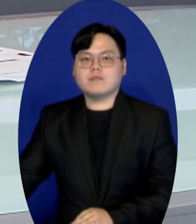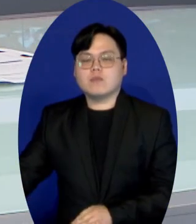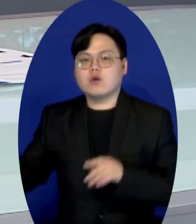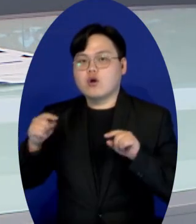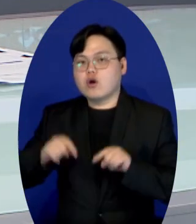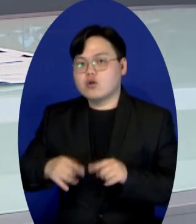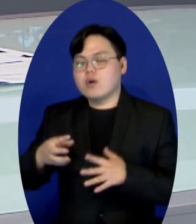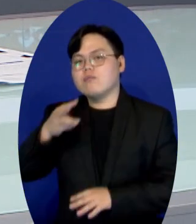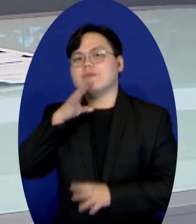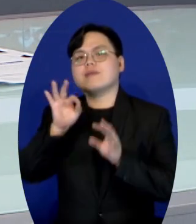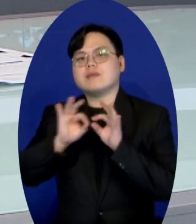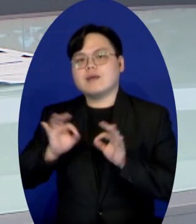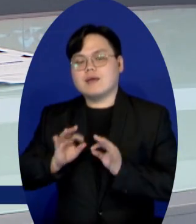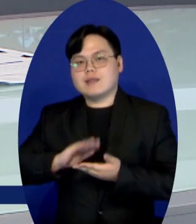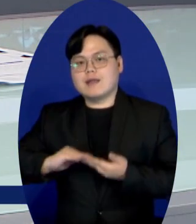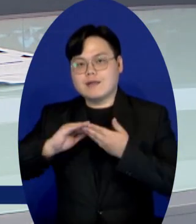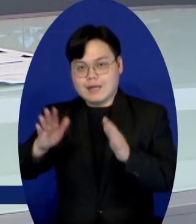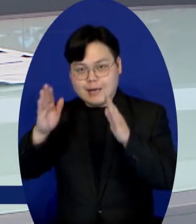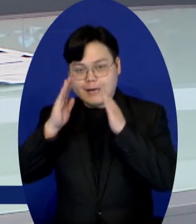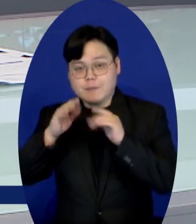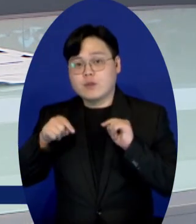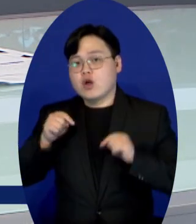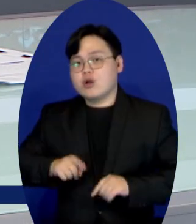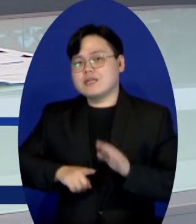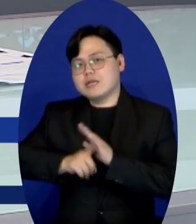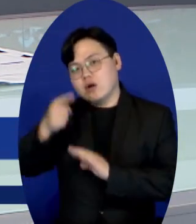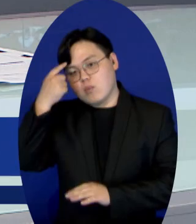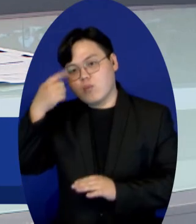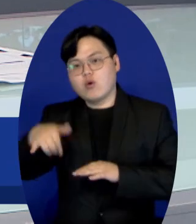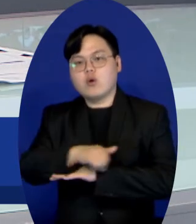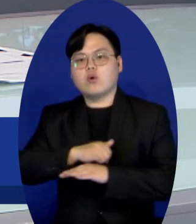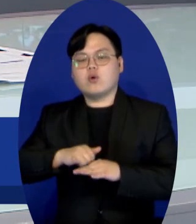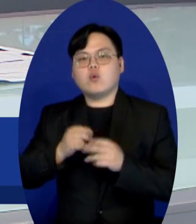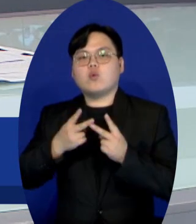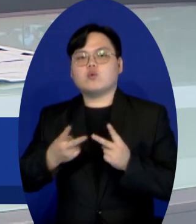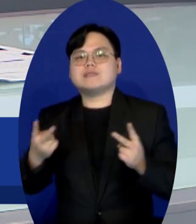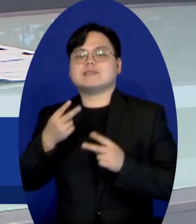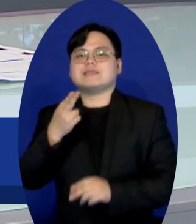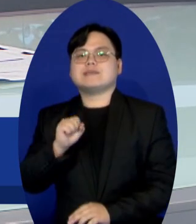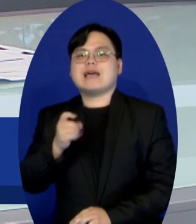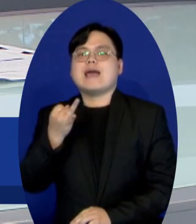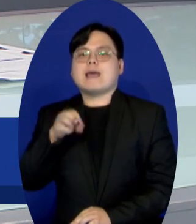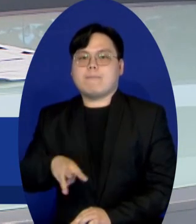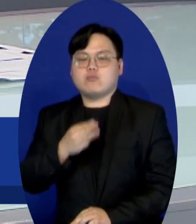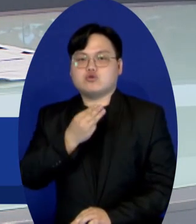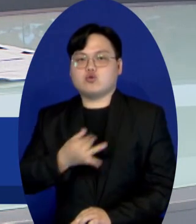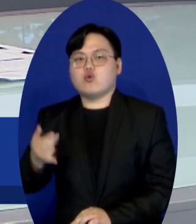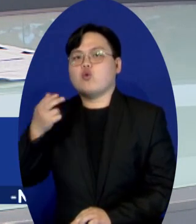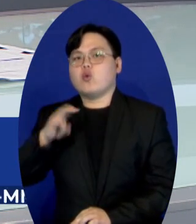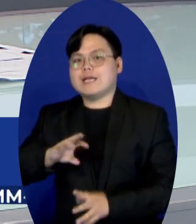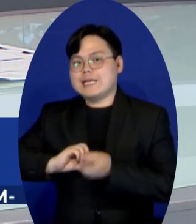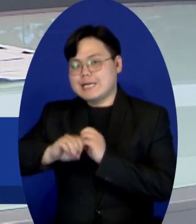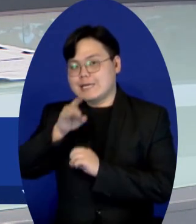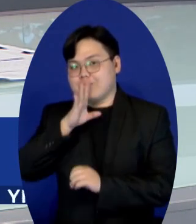Одоо эдгээр мэдээллийн дэлгэрэнгүүд анхаарлаа хандуулна. Өнөөдрөөс эхлэн Монгол улсын үндэсний цахим шуудангийн системийг нэвтрүүлж байгааг засгийн газраас